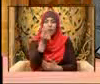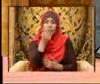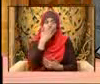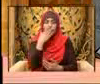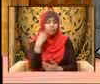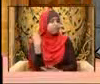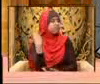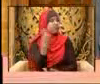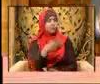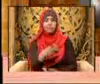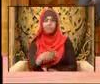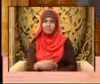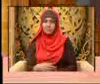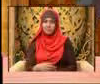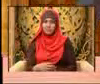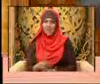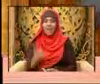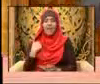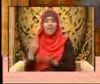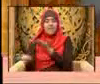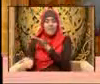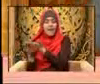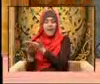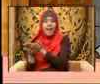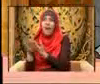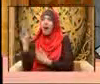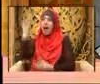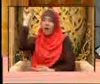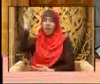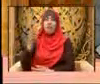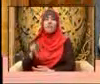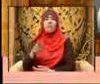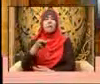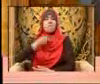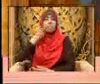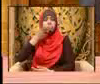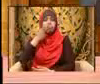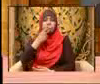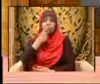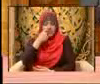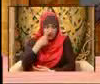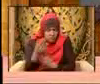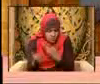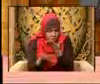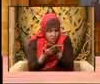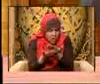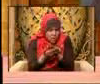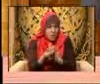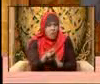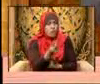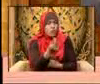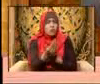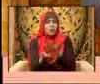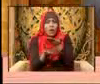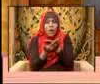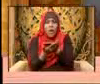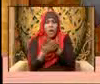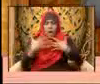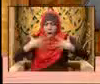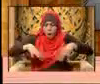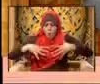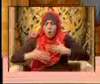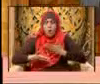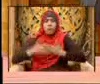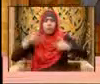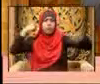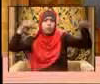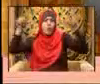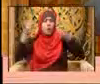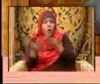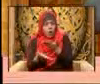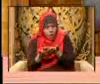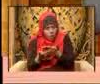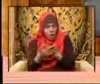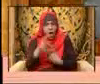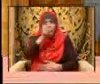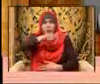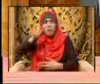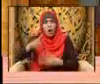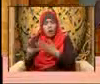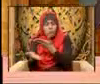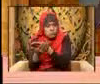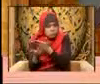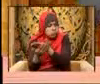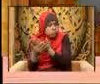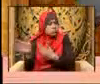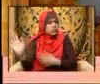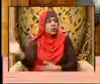عبد الدرهم والدينار، الذين يعبدون الدرهم والدينار، والذين يعبدون اللباس، والذين يعبدون الموضة، والذين يعبدون الناس،